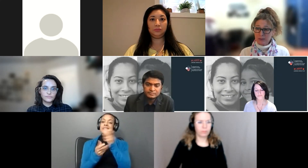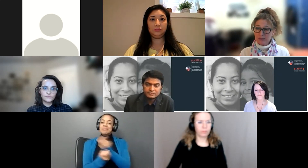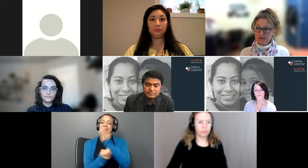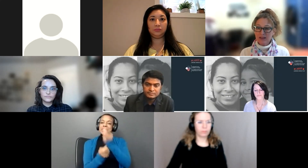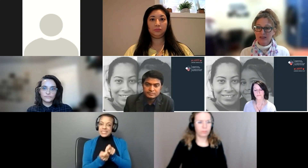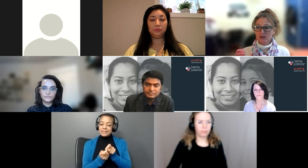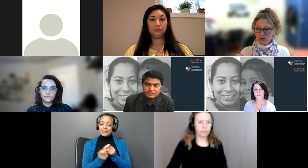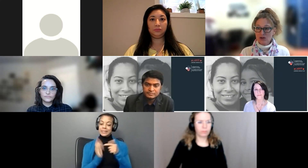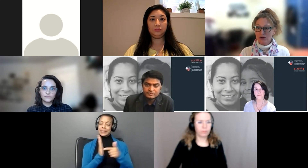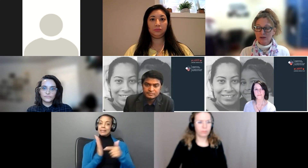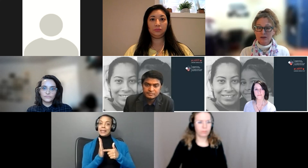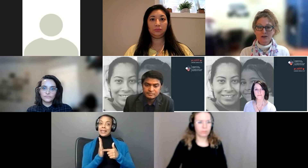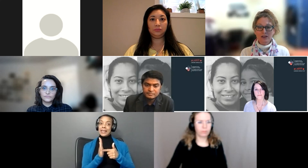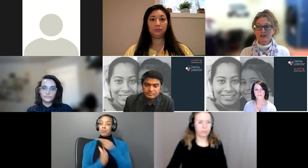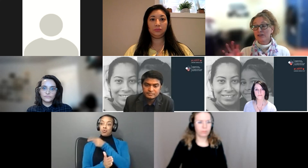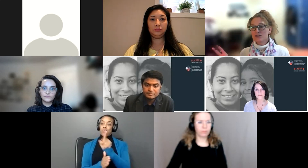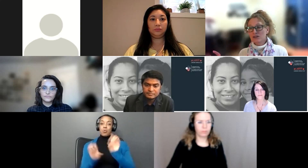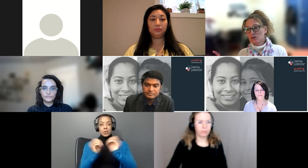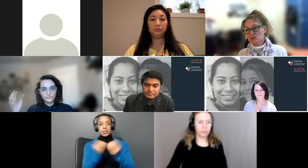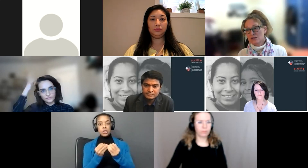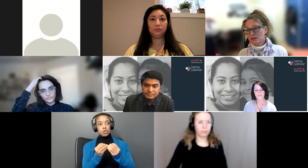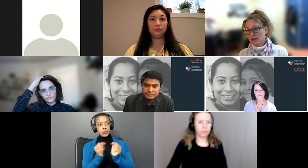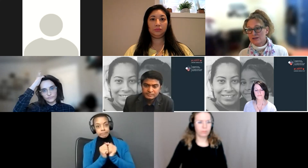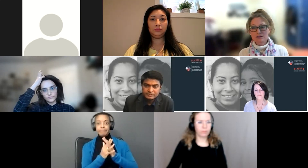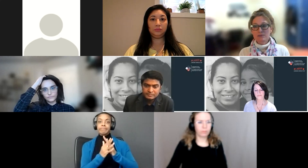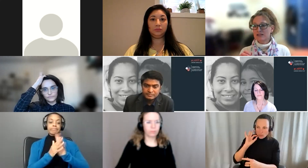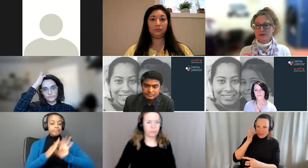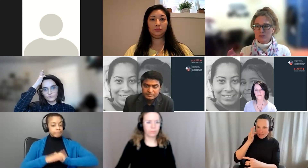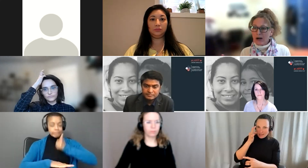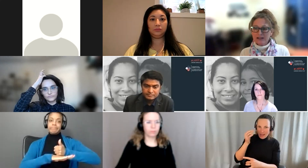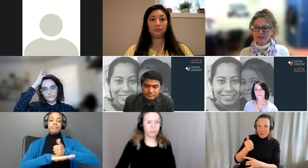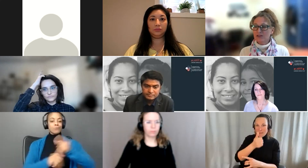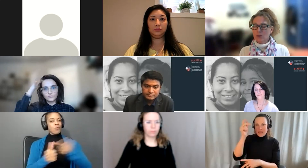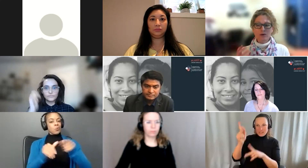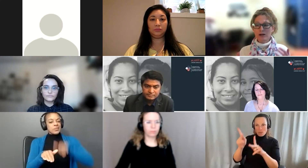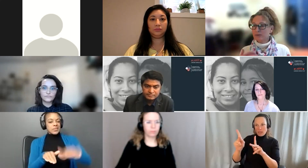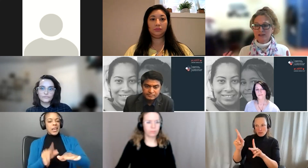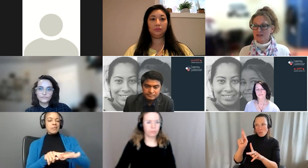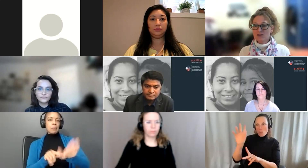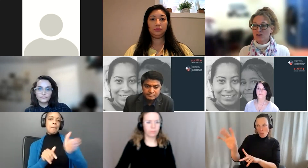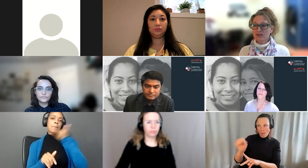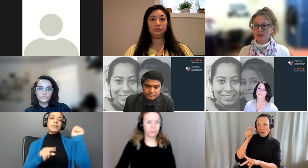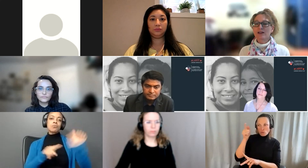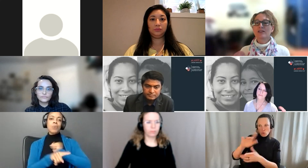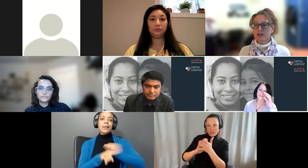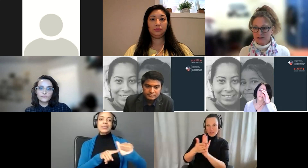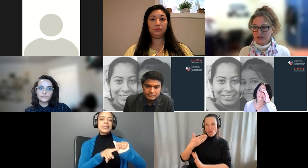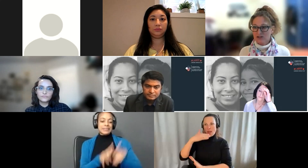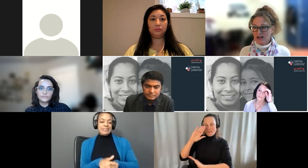une action particulière que vous avez prise, que d'autres peuvent utiliser comme une meilleure pratique ou une place